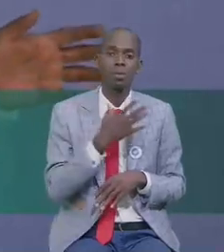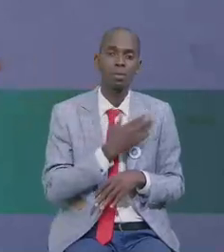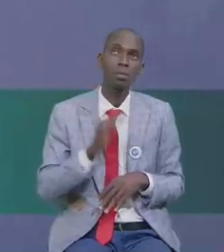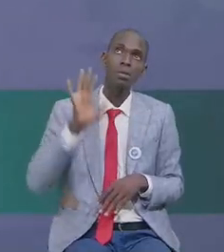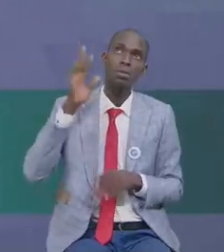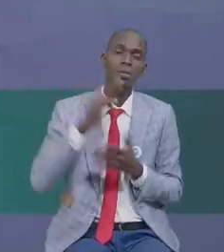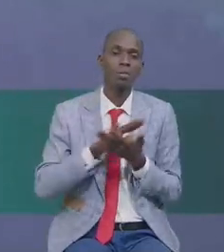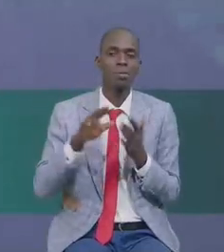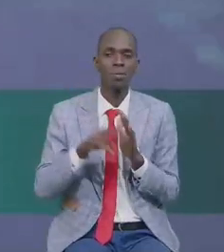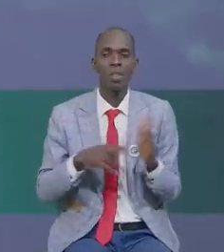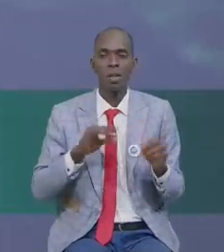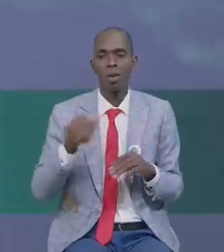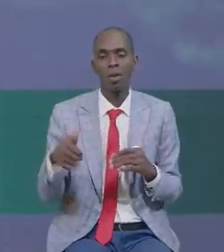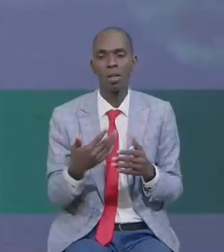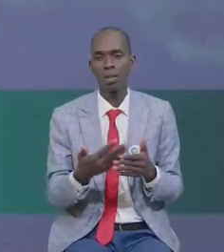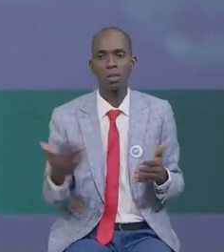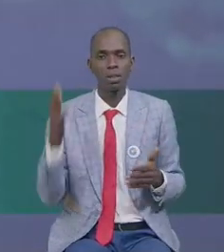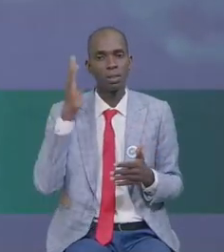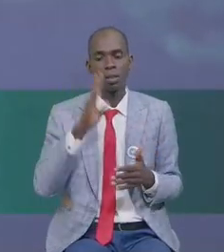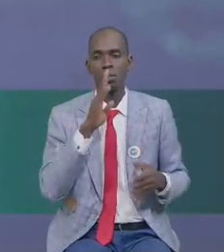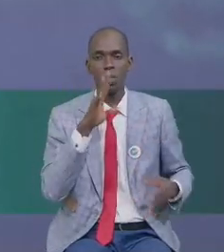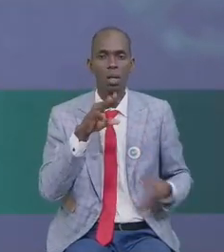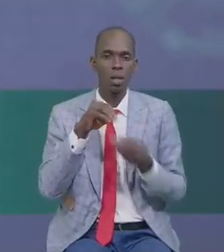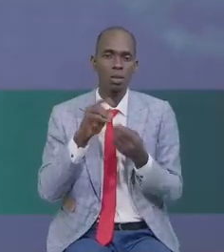toutes ces choses vous seront données par-dessus.